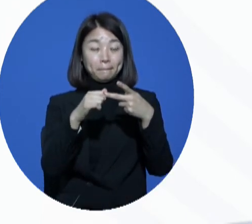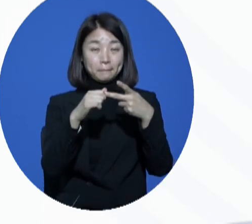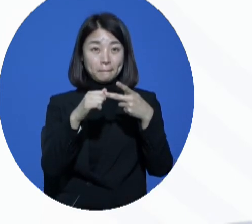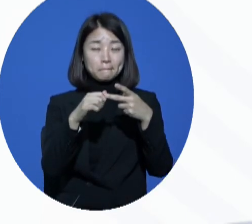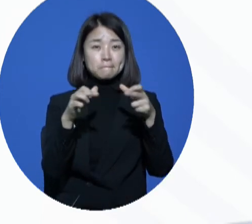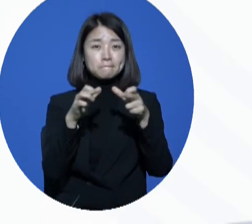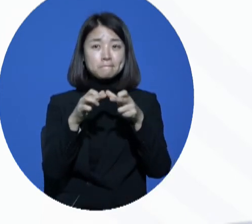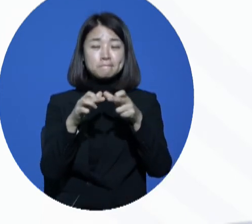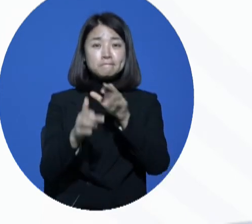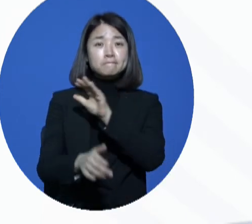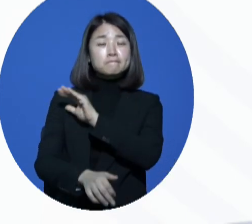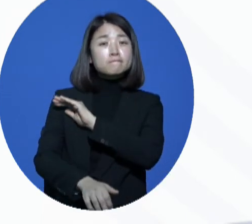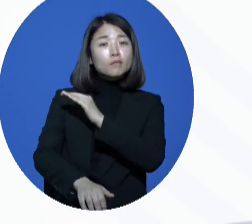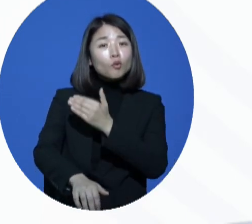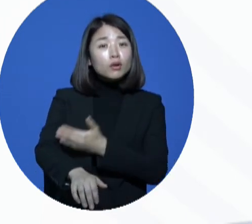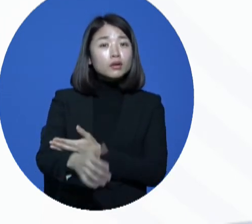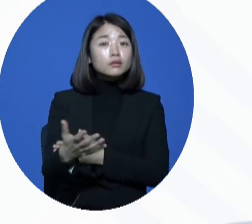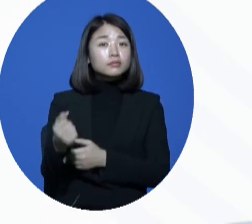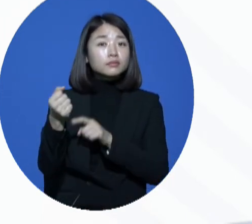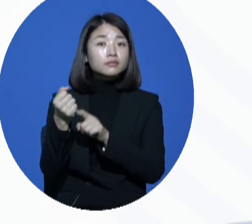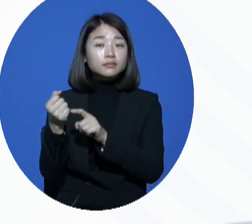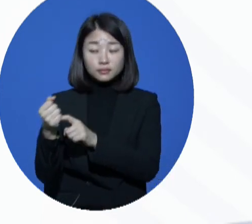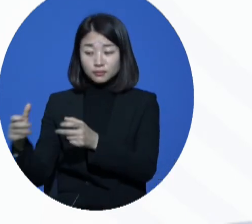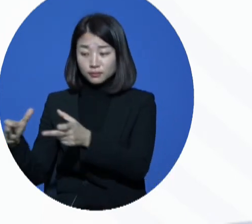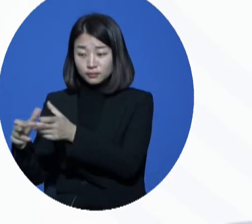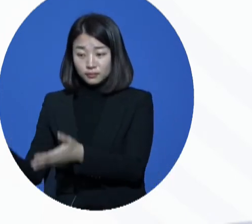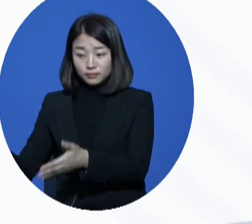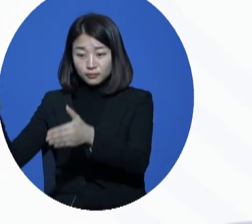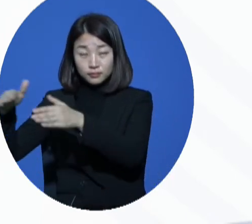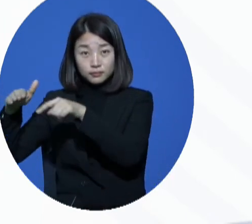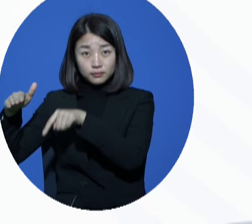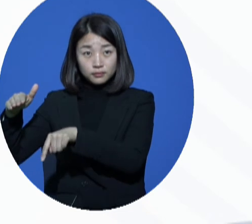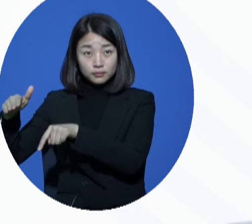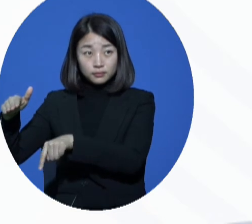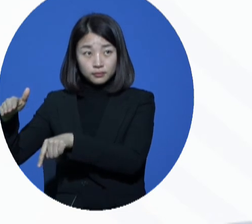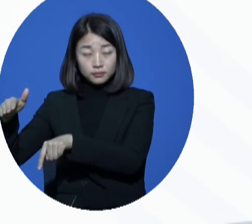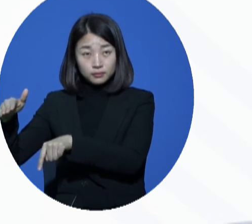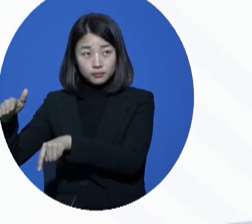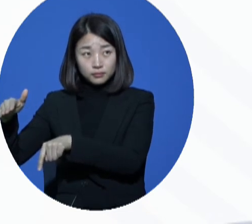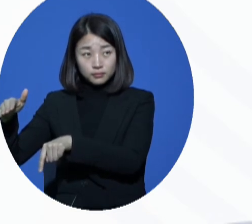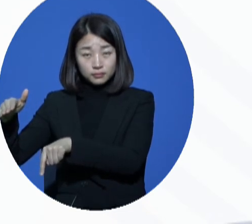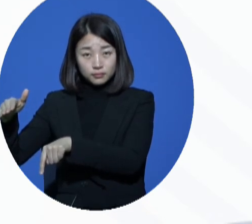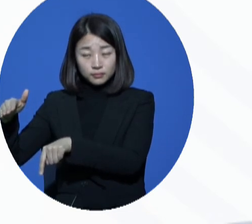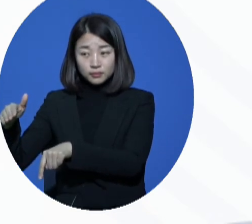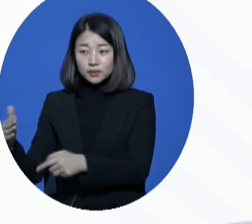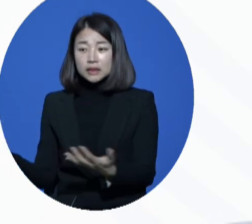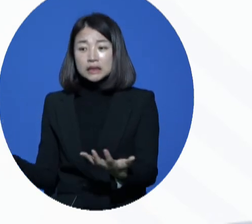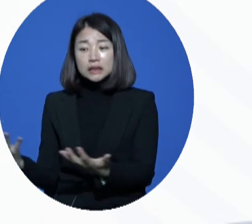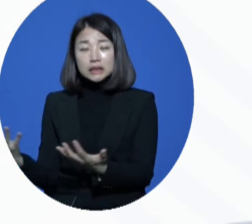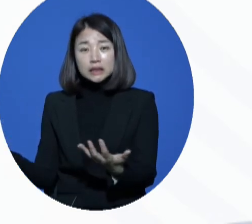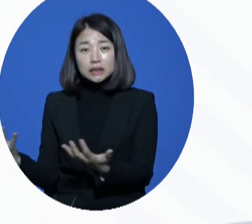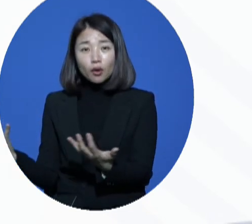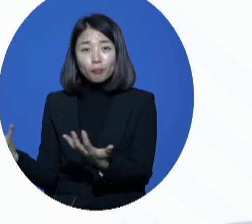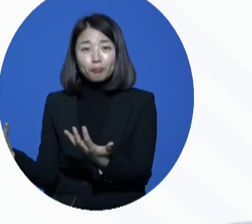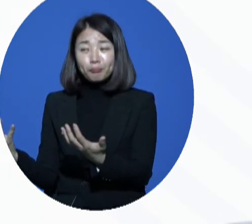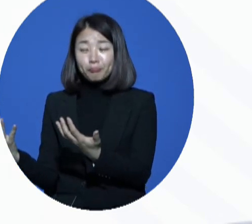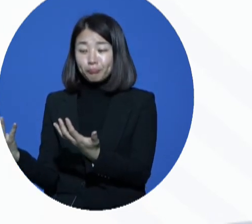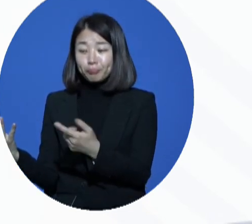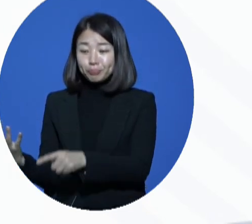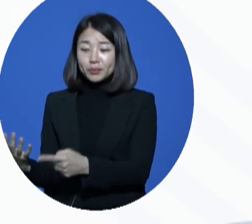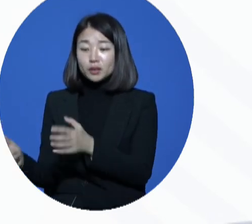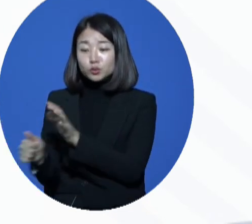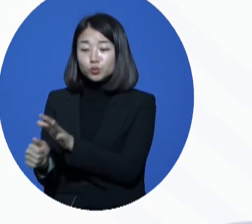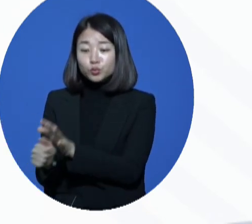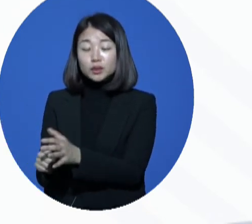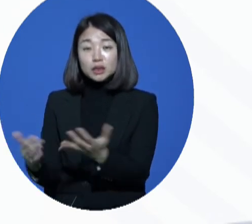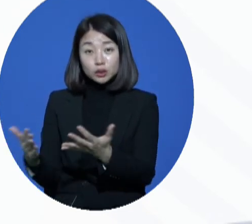것 같은데요. 장애인의 탈시설 권리가 시설에 종사하는 사람들의 직업의 자유와 충돌된다라는 문제 제기가 있습니다.